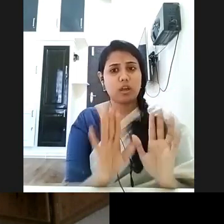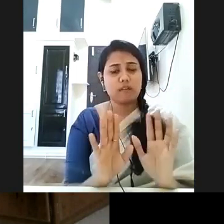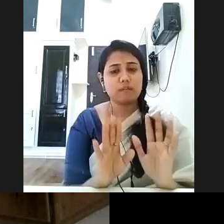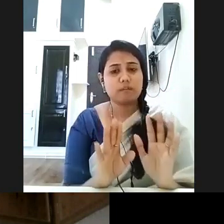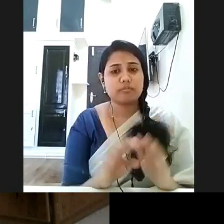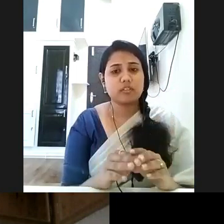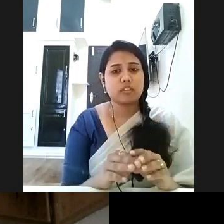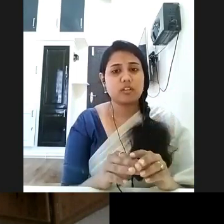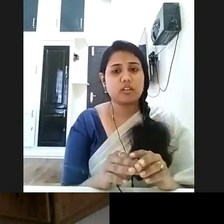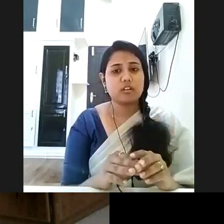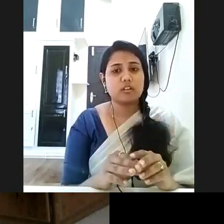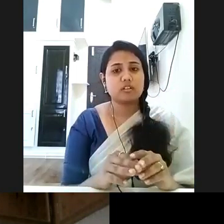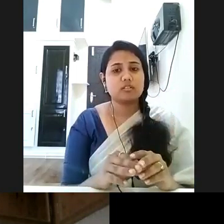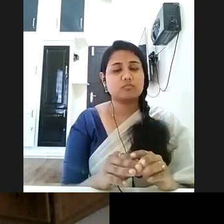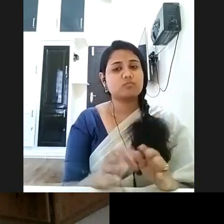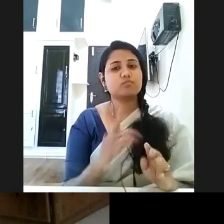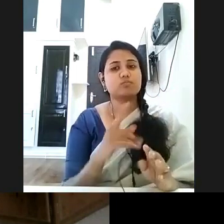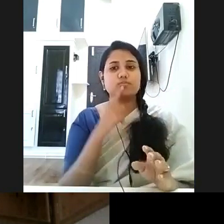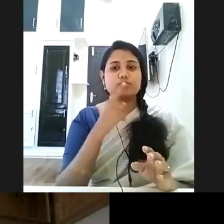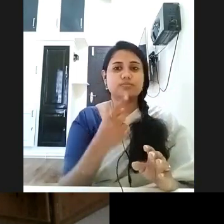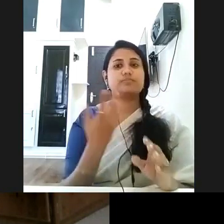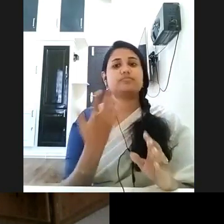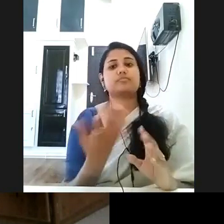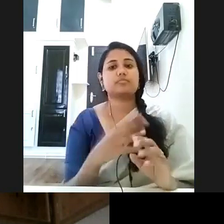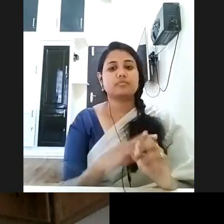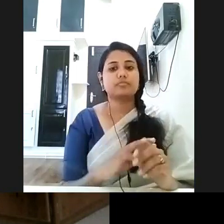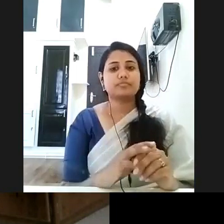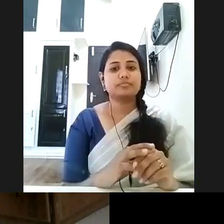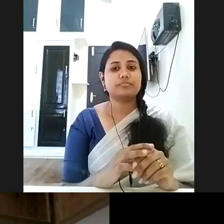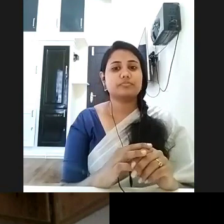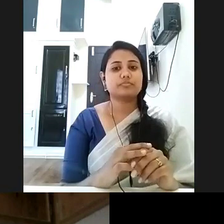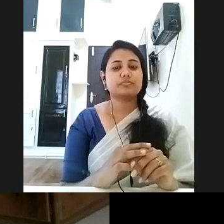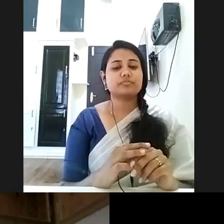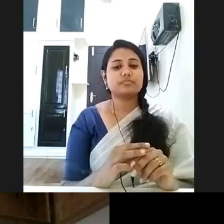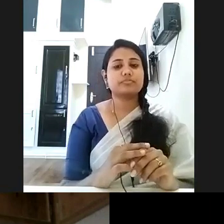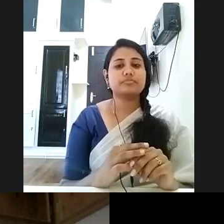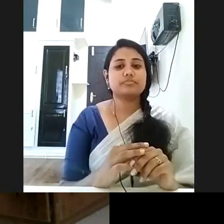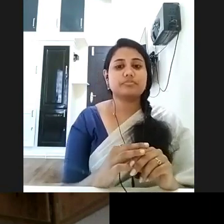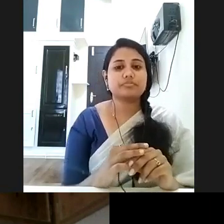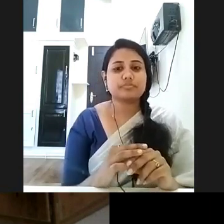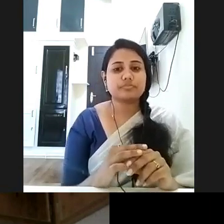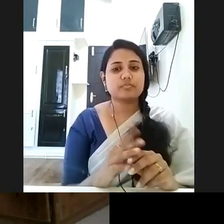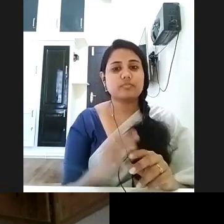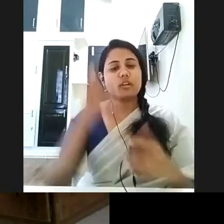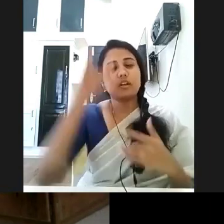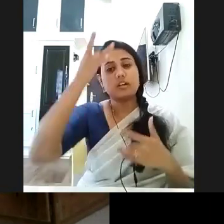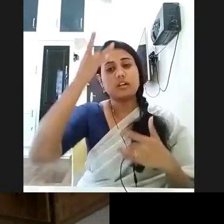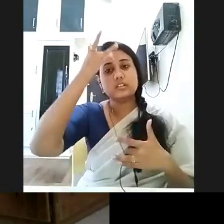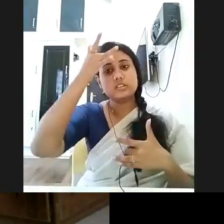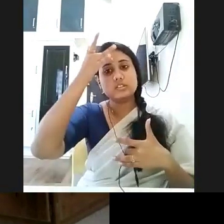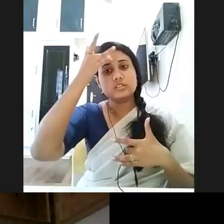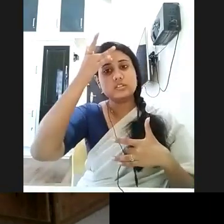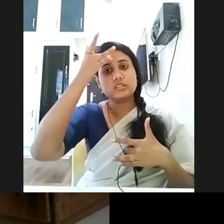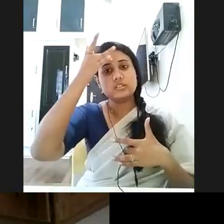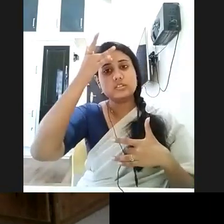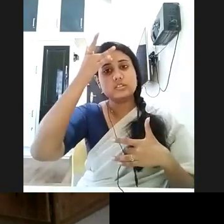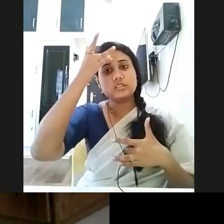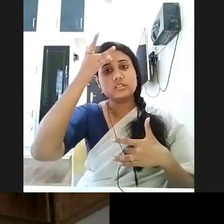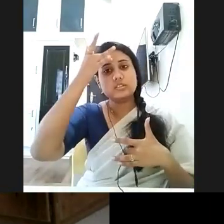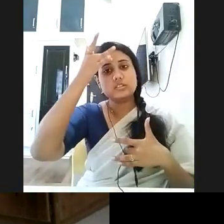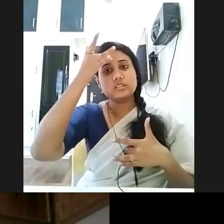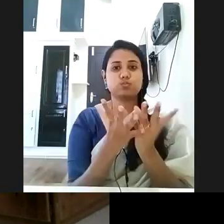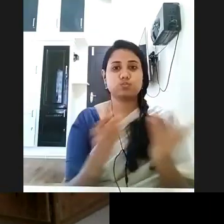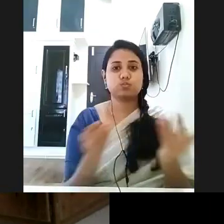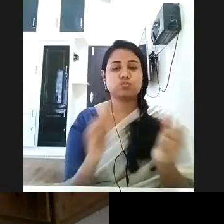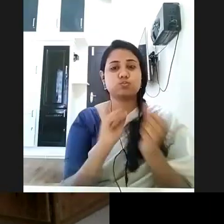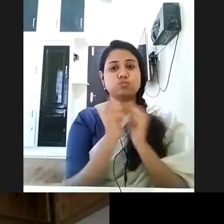be very frank and direct with you. അത് ഇതെല്ലാം അസുഖം കംപ്ലീറ്റ് ആയിട്ട് മാറാൻ നമുക്ക് ബുദ്ധിമുട്ടാണ്. ഇറ്റ് ഇസ്